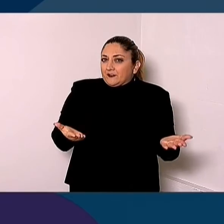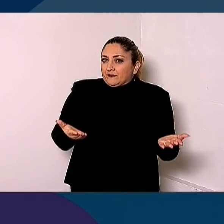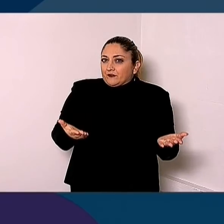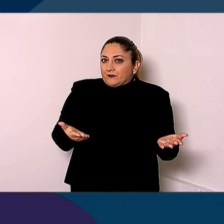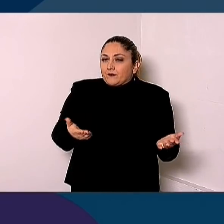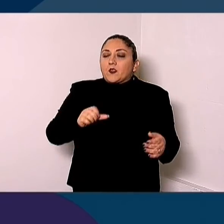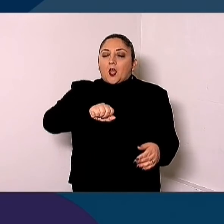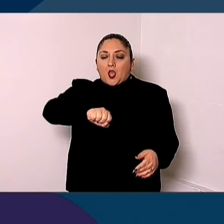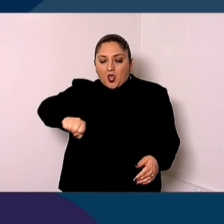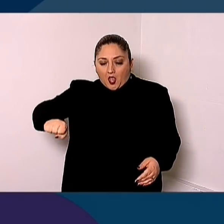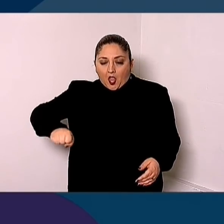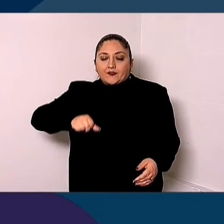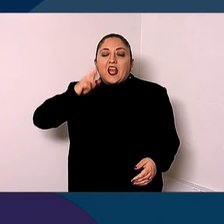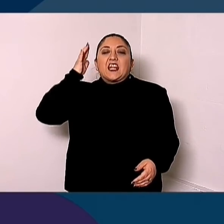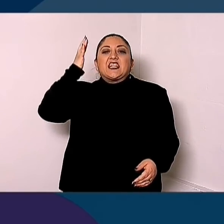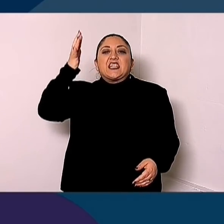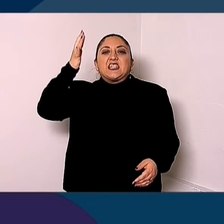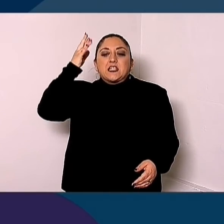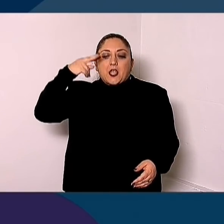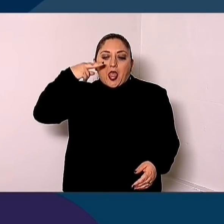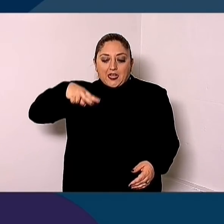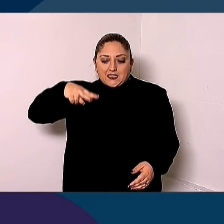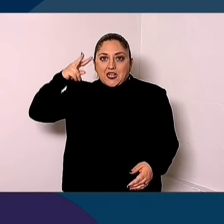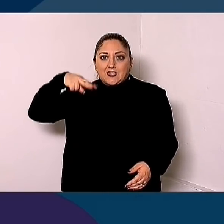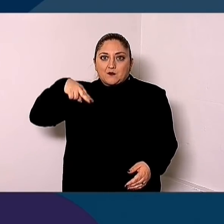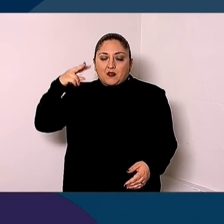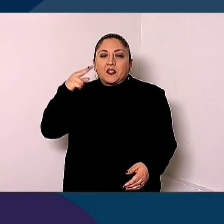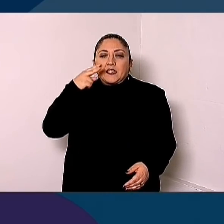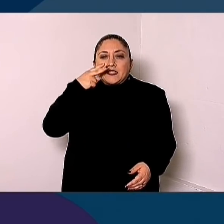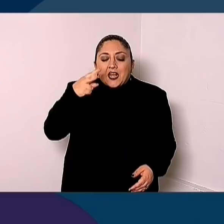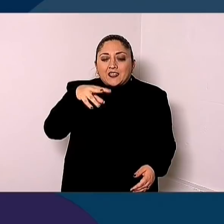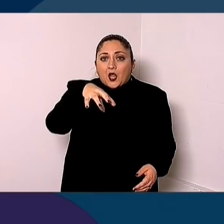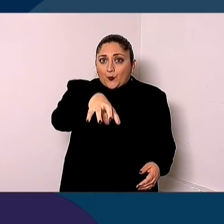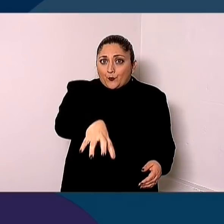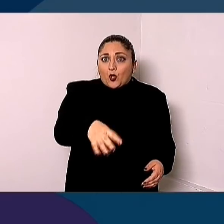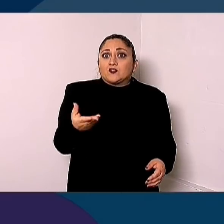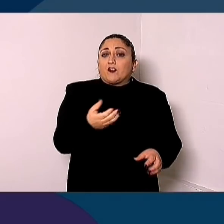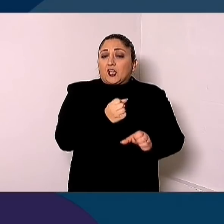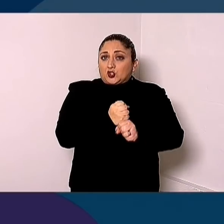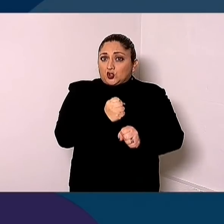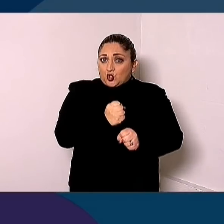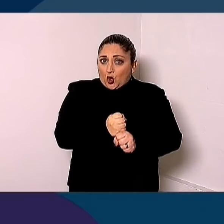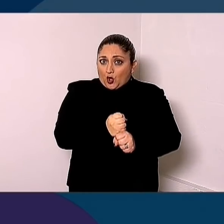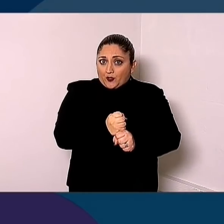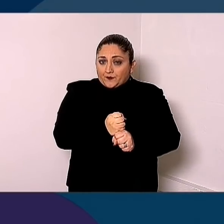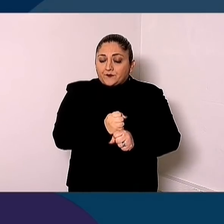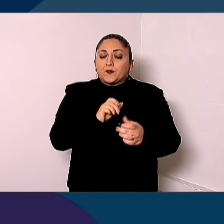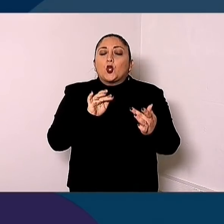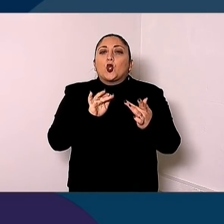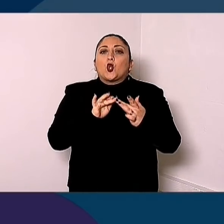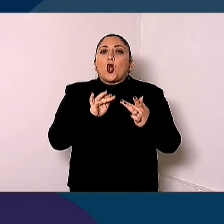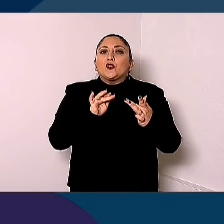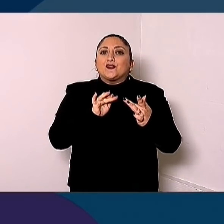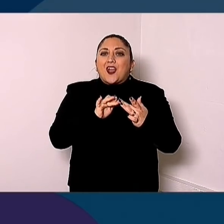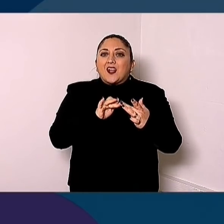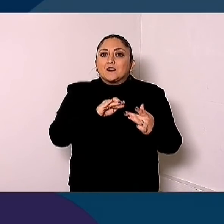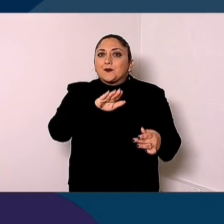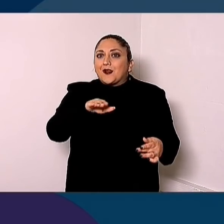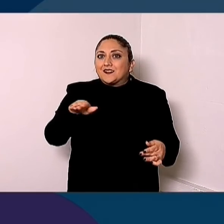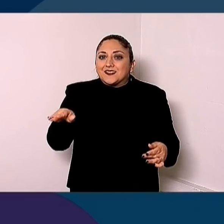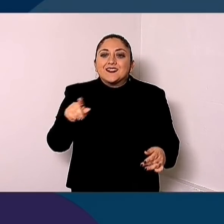nagħmlu risk assessment u milli stajna naraw mill-post ta' fejn jaħdem il-persuna, il-kuntatt ma